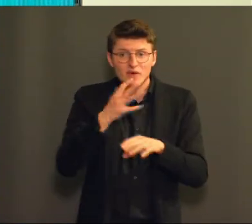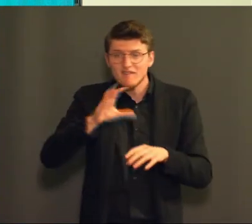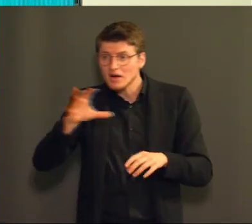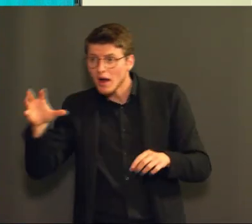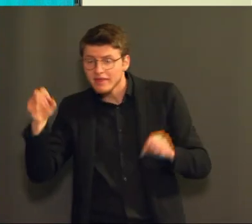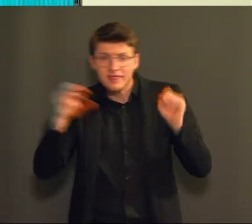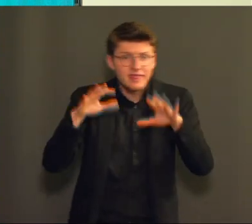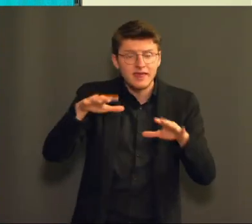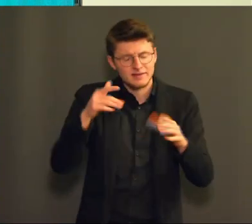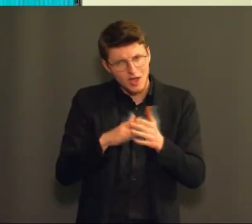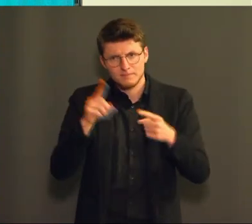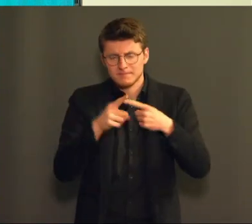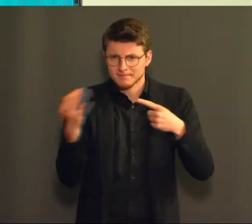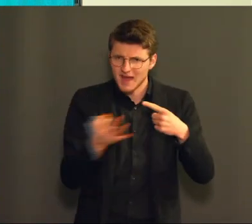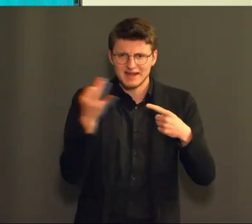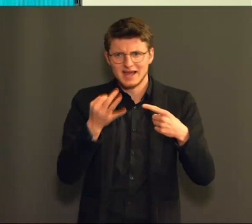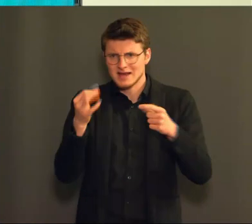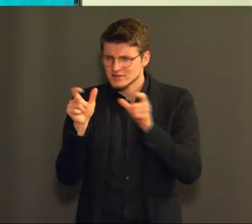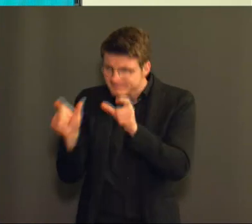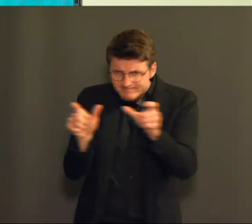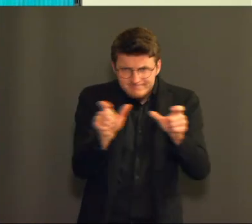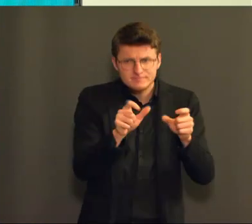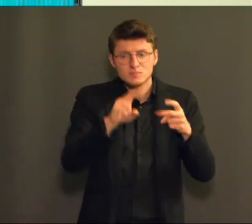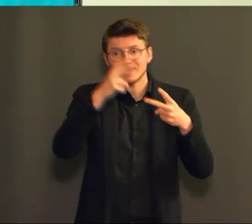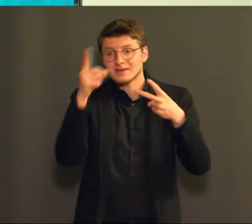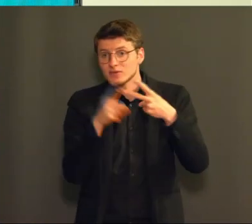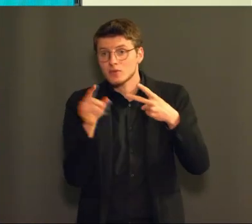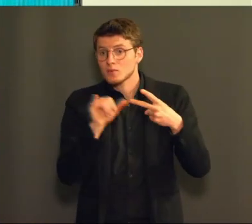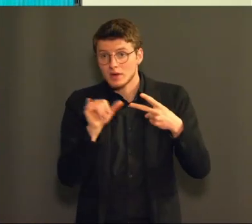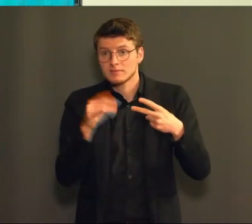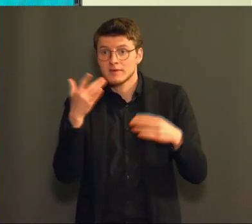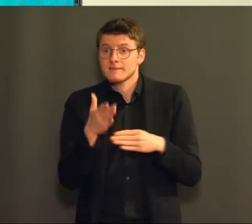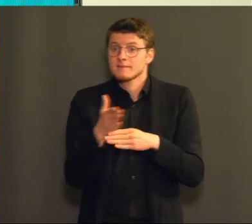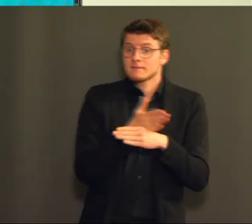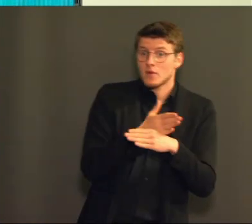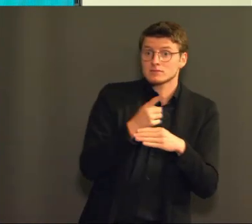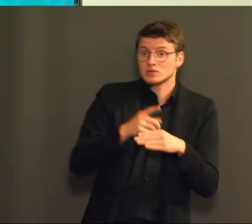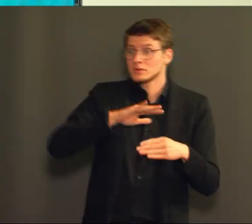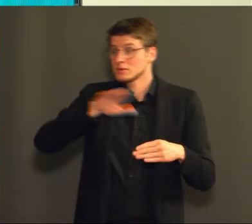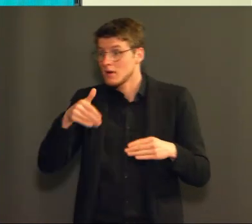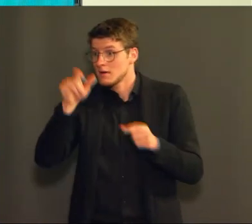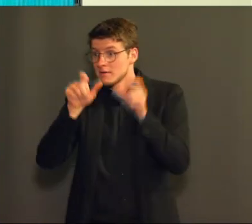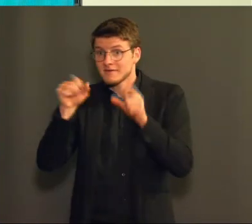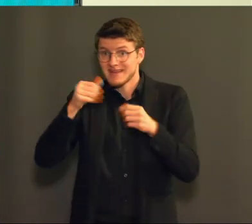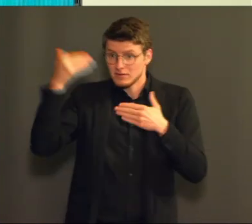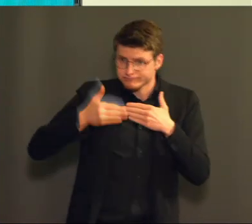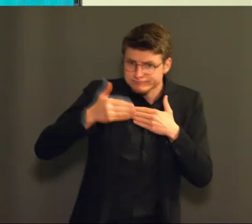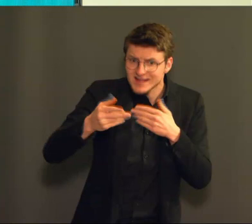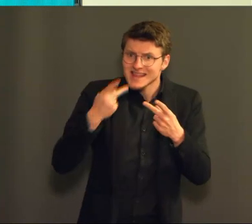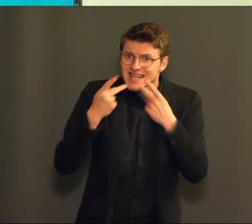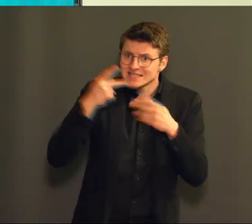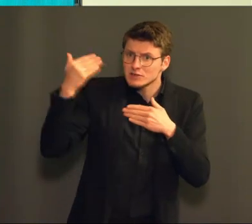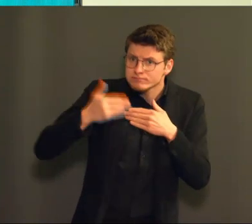tweede linie van de teststrategie bestaat uit het preventief en herhaaldelijk testen van personen, bijvoorbeeld in de werkcontext of